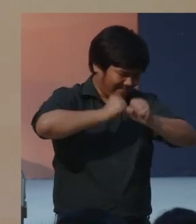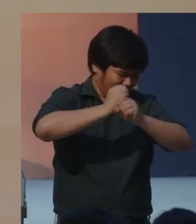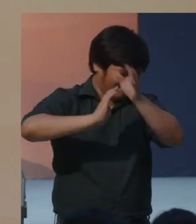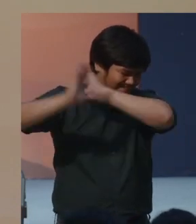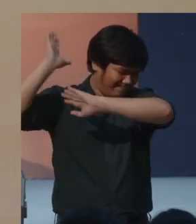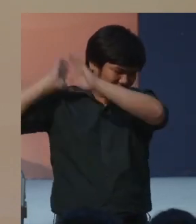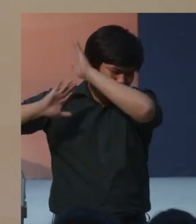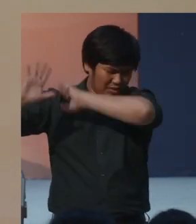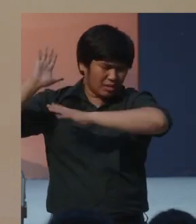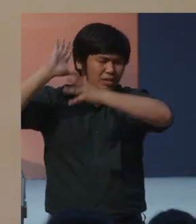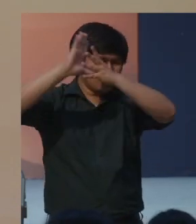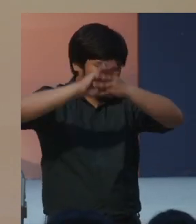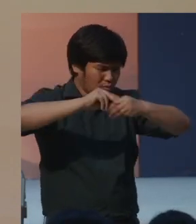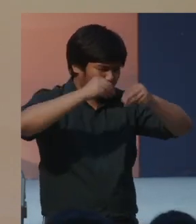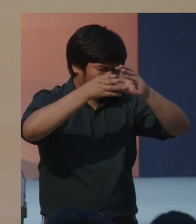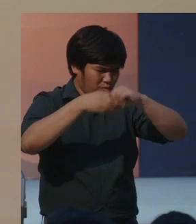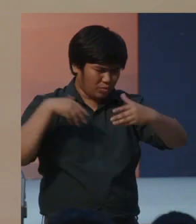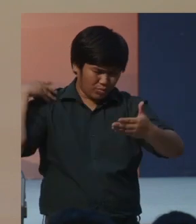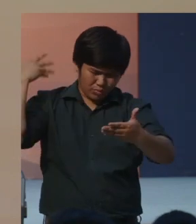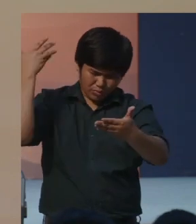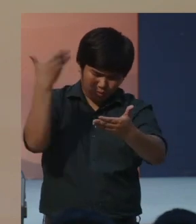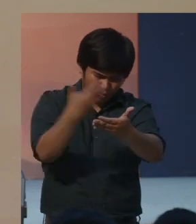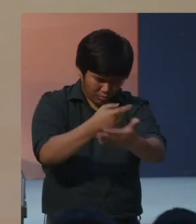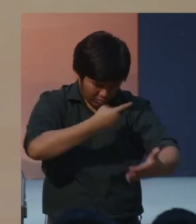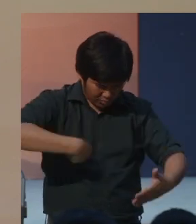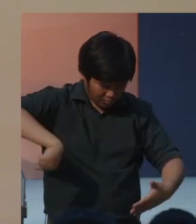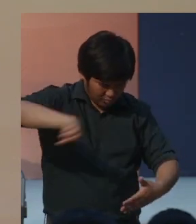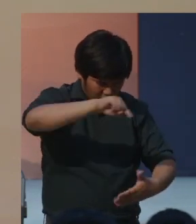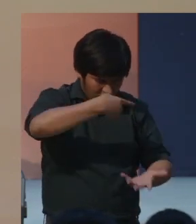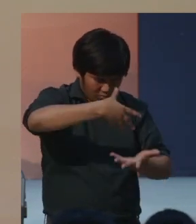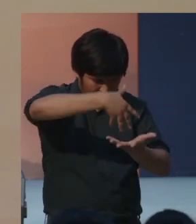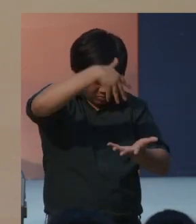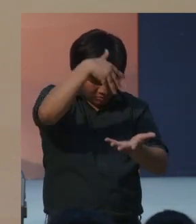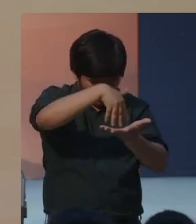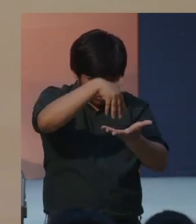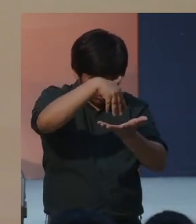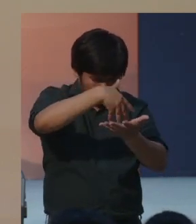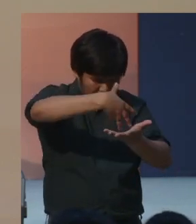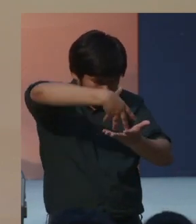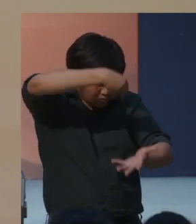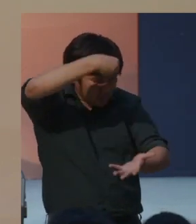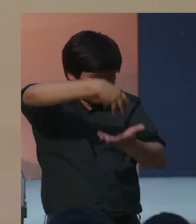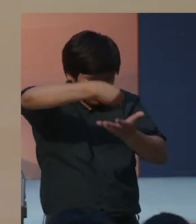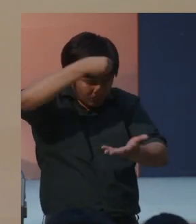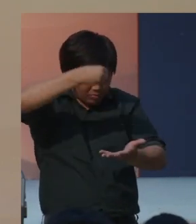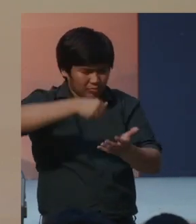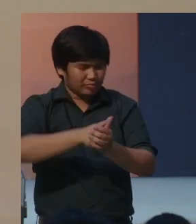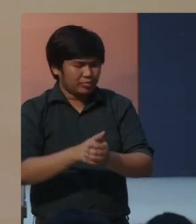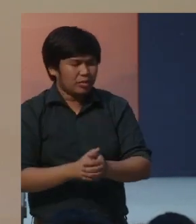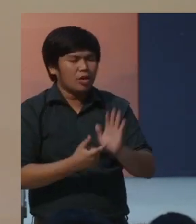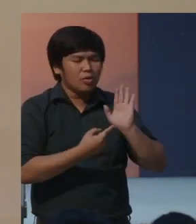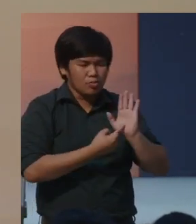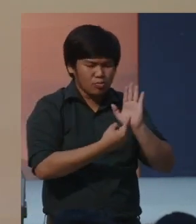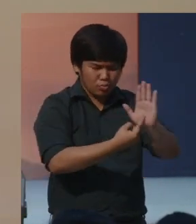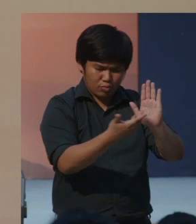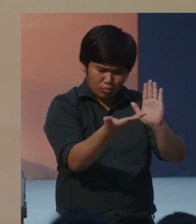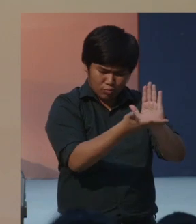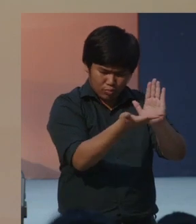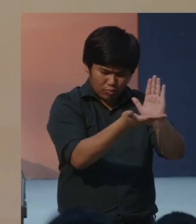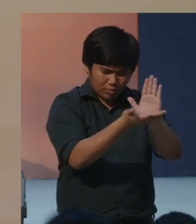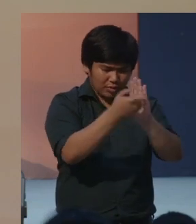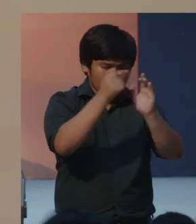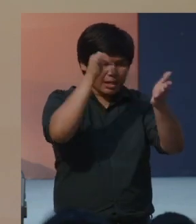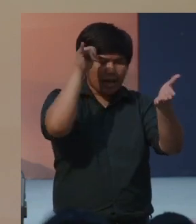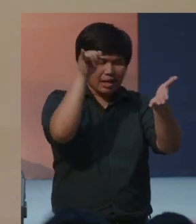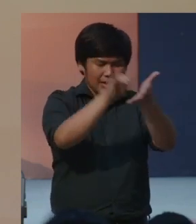ang kwentong ito ay nakarating sa amin. Isang ebidensya, isang proof na ikaw